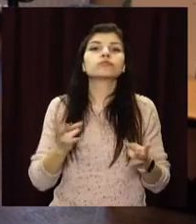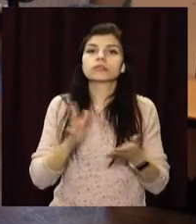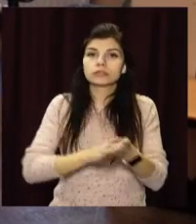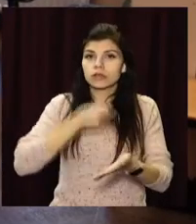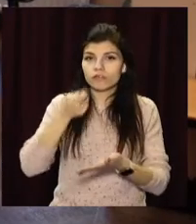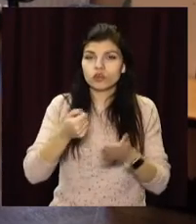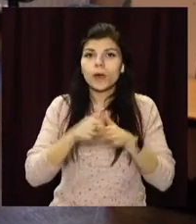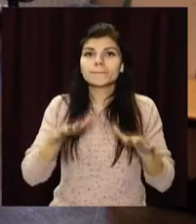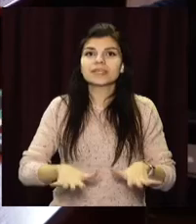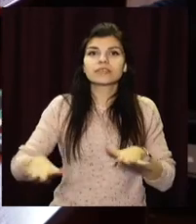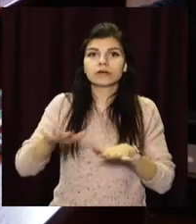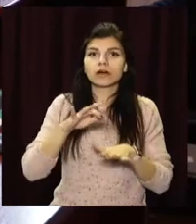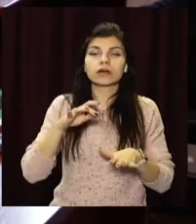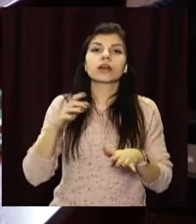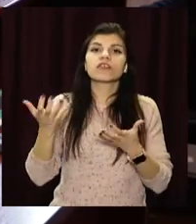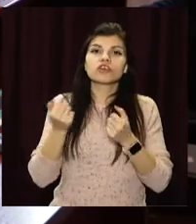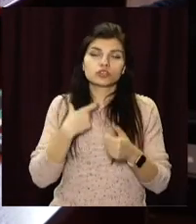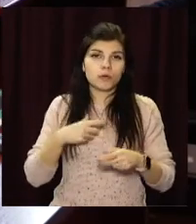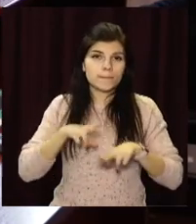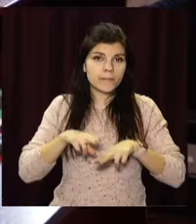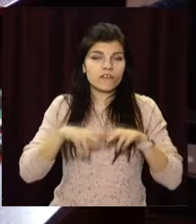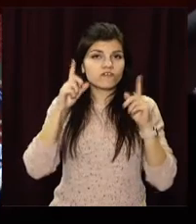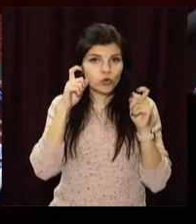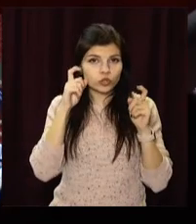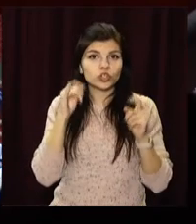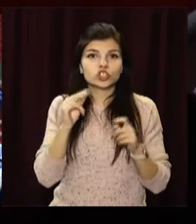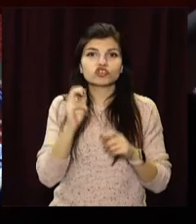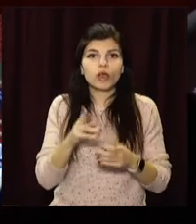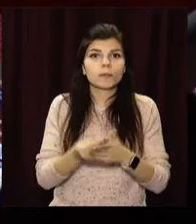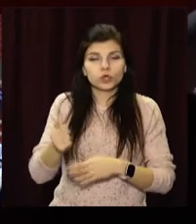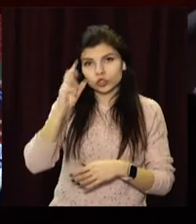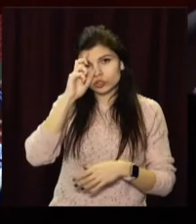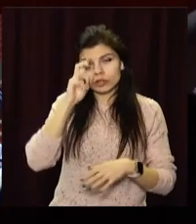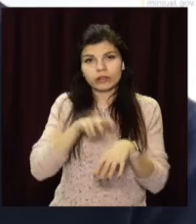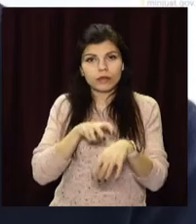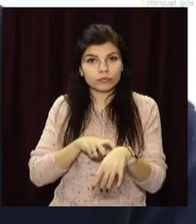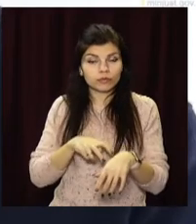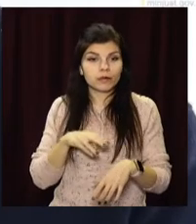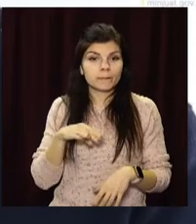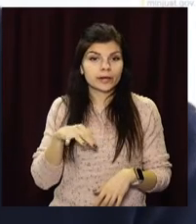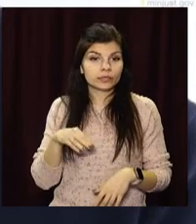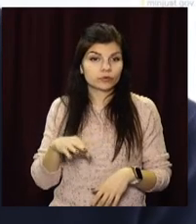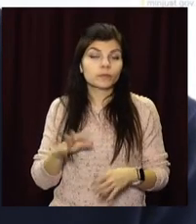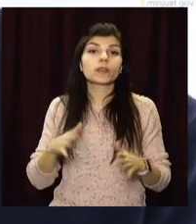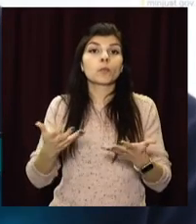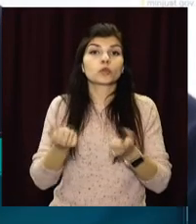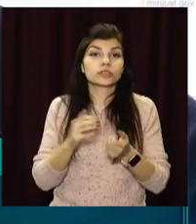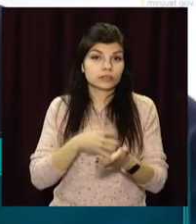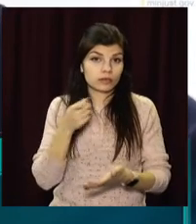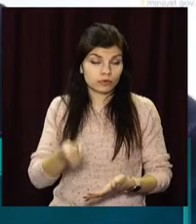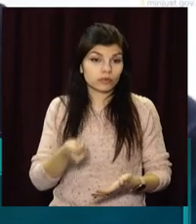написати заяву до місцевого РАЦу, взяти з собою паспорт, фото та чек про сплату державного мита. Після отримання заяви